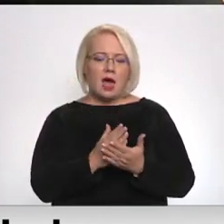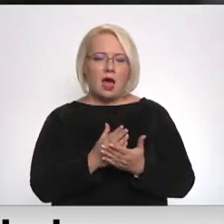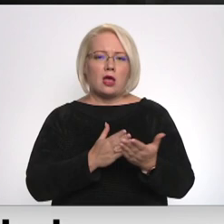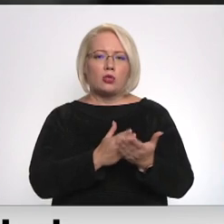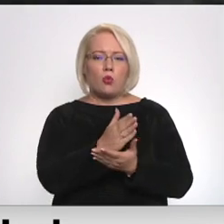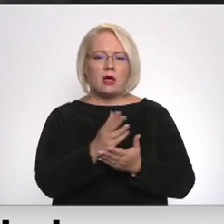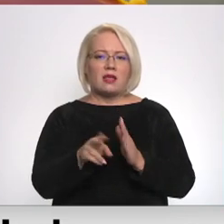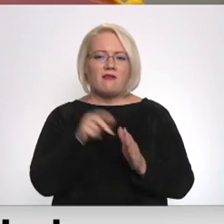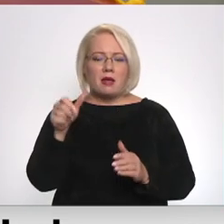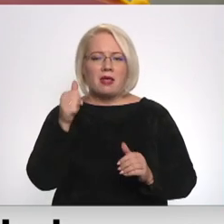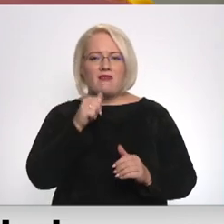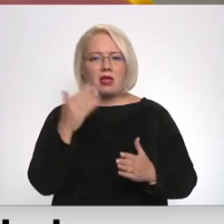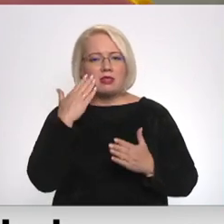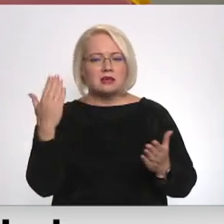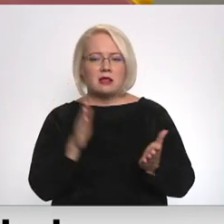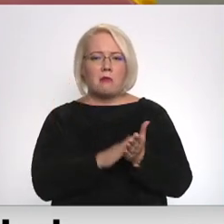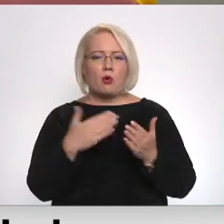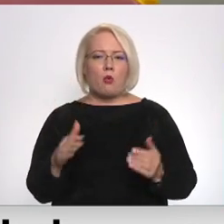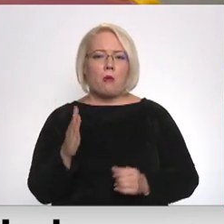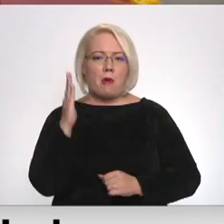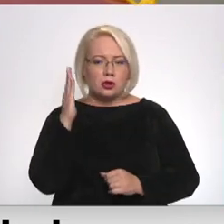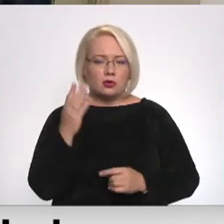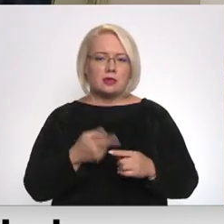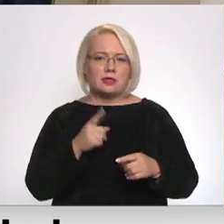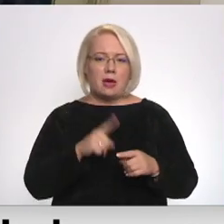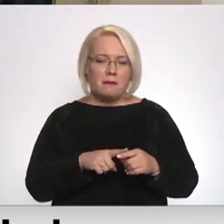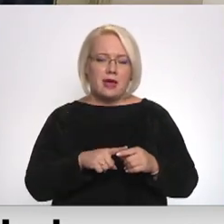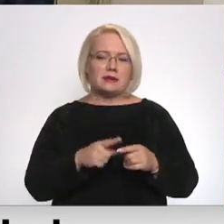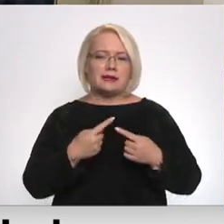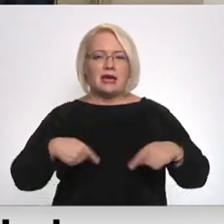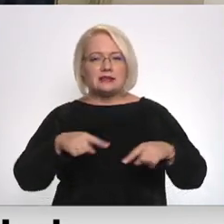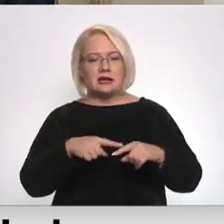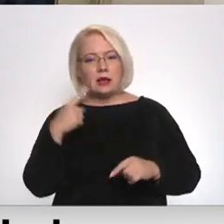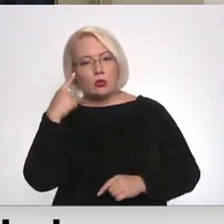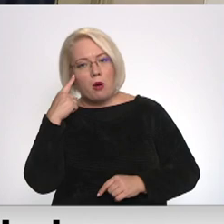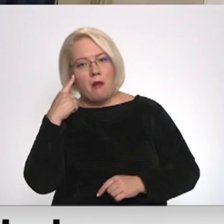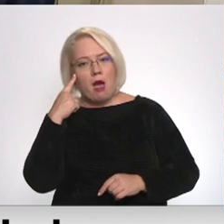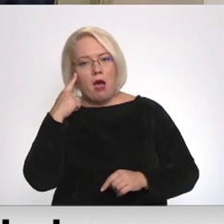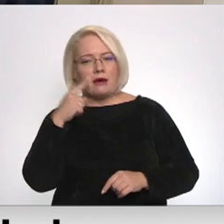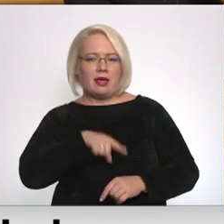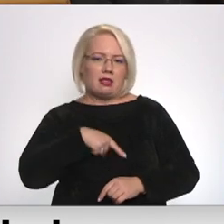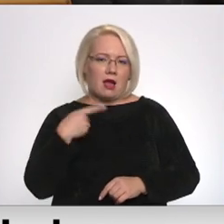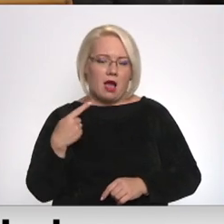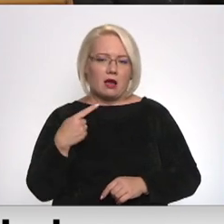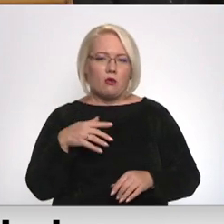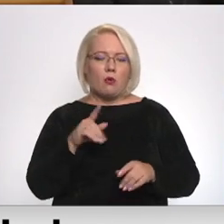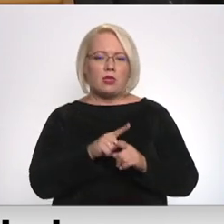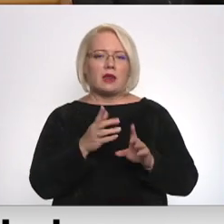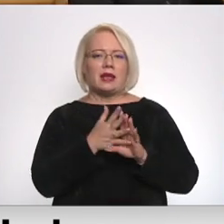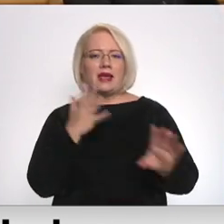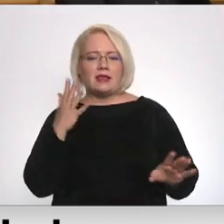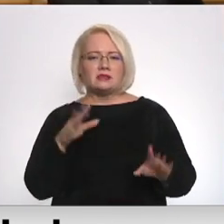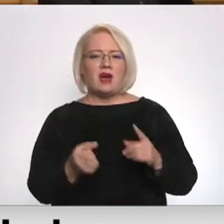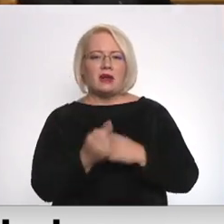iespējams nav izlēmuši, par ko balsot. Tādēļ patērētais laiks iecirknī var būt ilgāks. Tāpat ir pieļaujums, ka sastrēgums varētu radīt arī